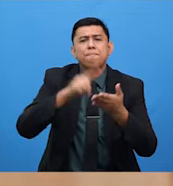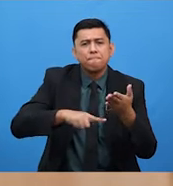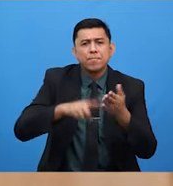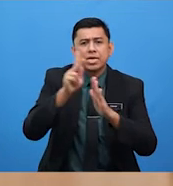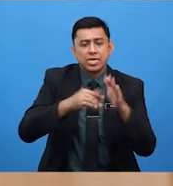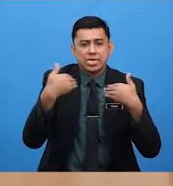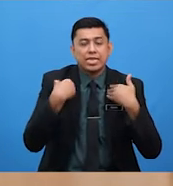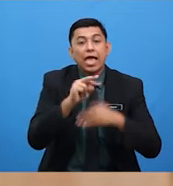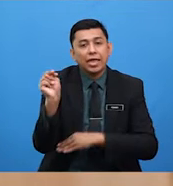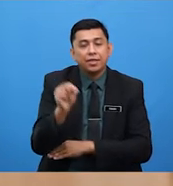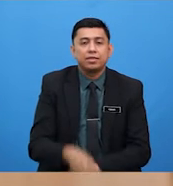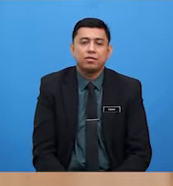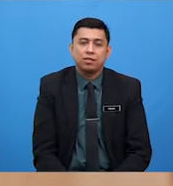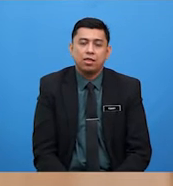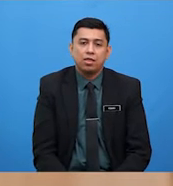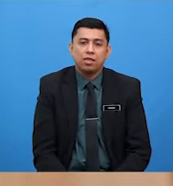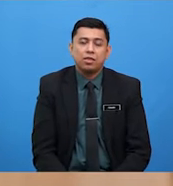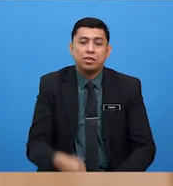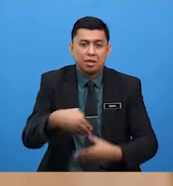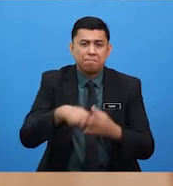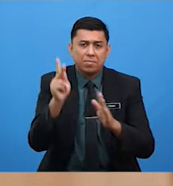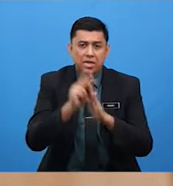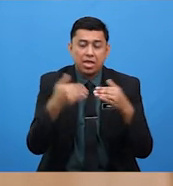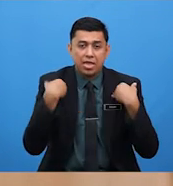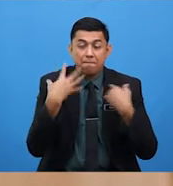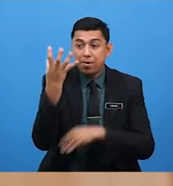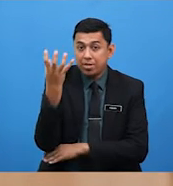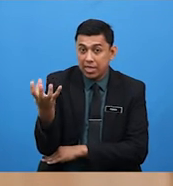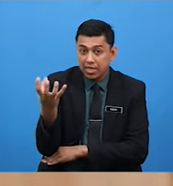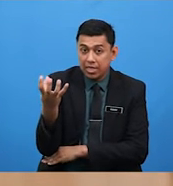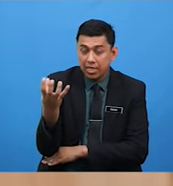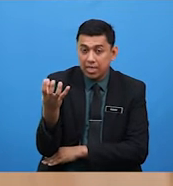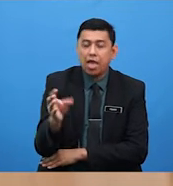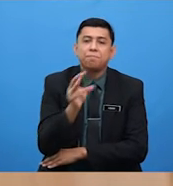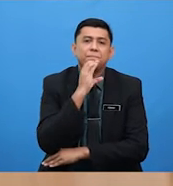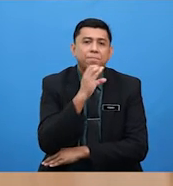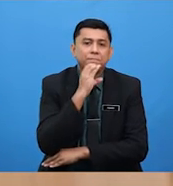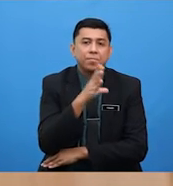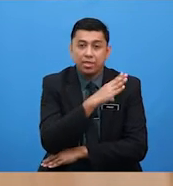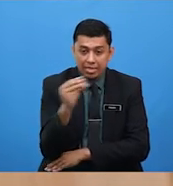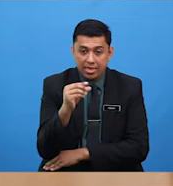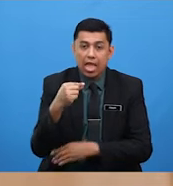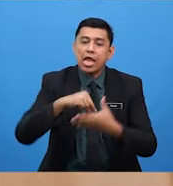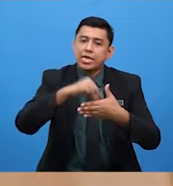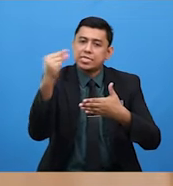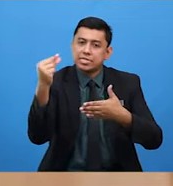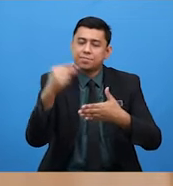Ya, jirim wujud dalam keadaan pepejal, cecair dan gas.